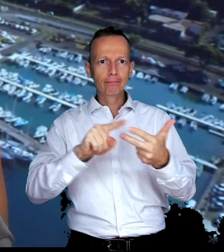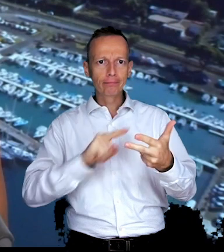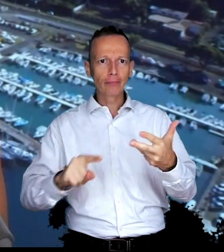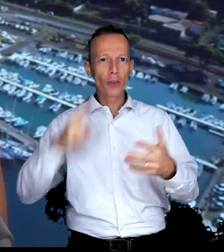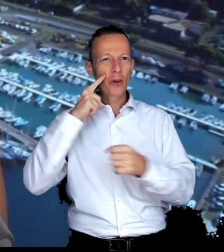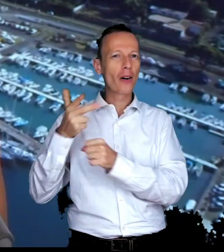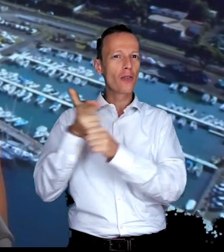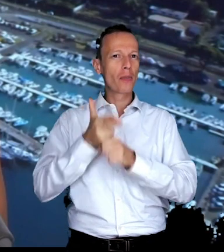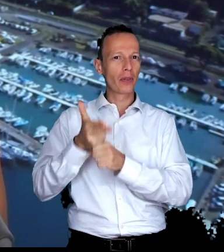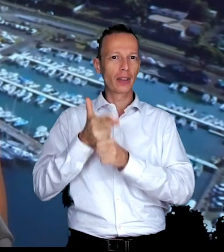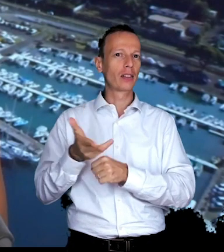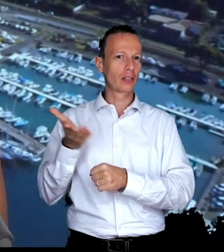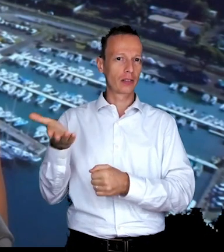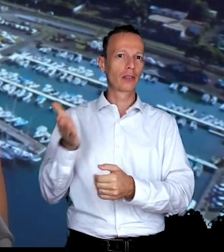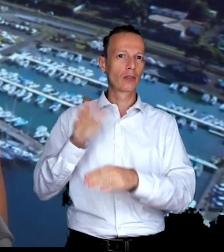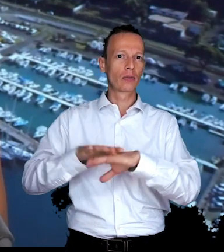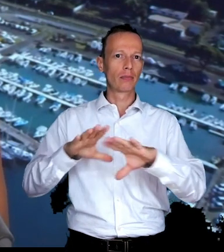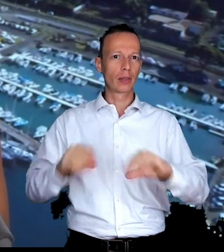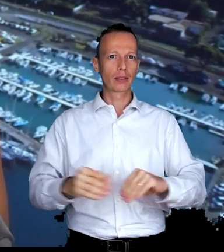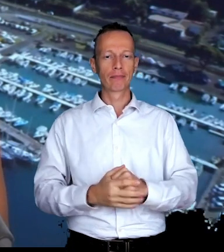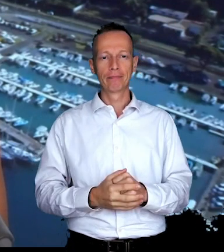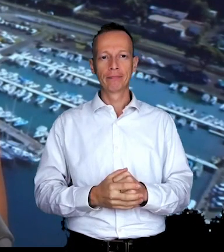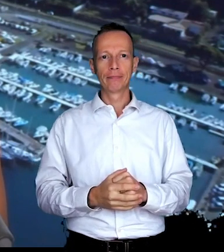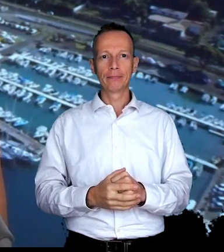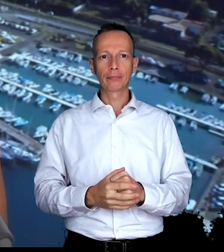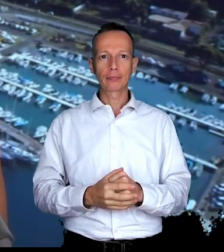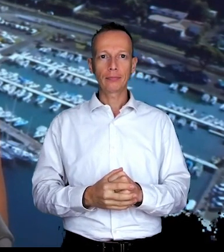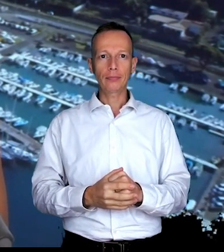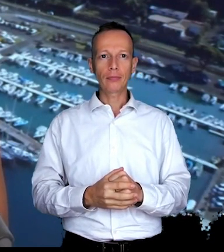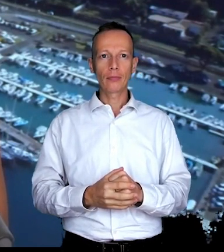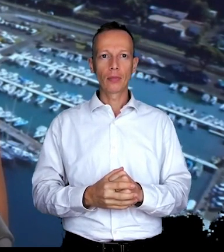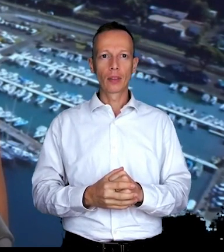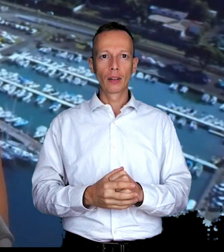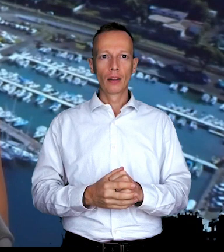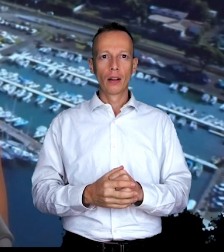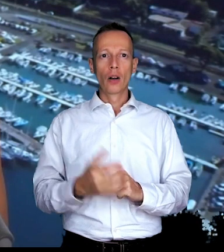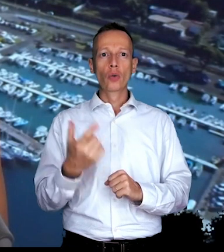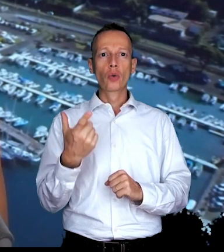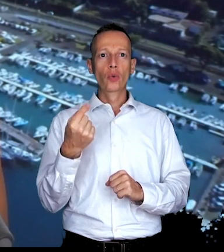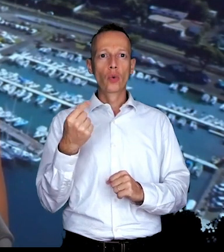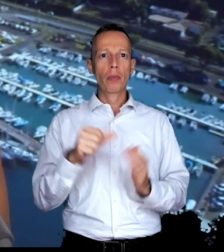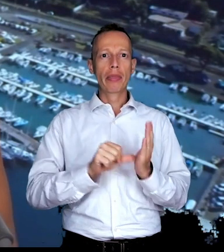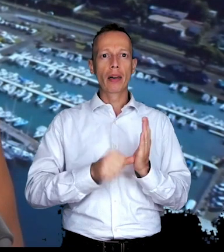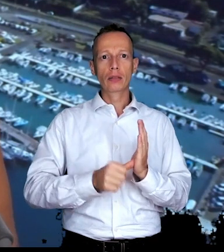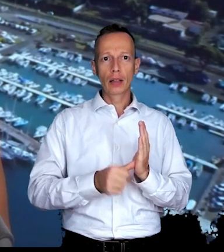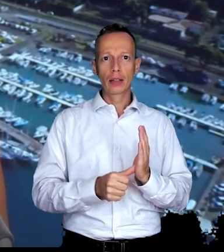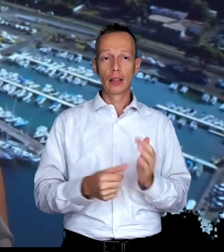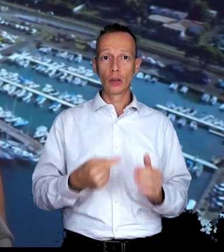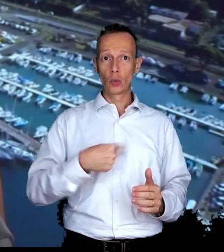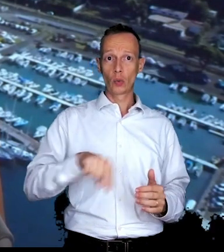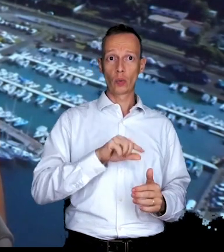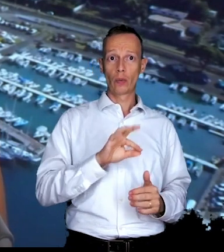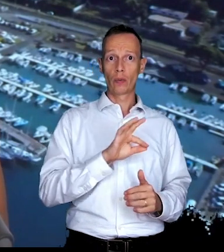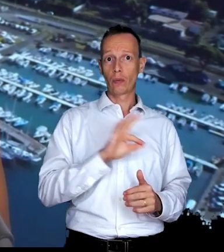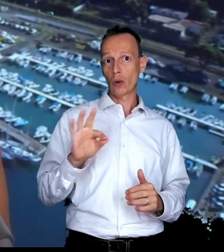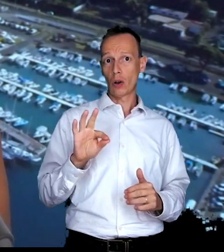échange ponctué par les questionnements et les arguments de chacun sur plusieurs thèmes de société. Voyez plutôt ce reportage de Lidsi Carboni